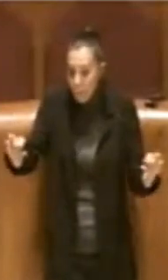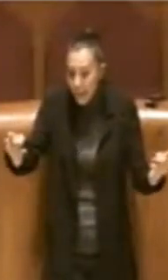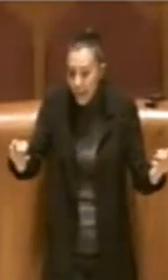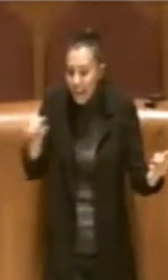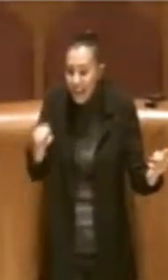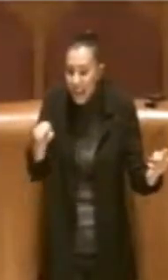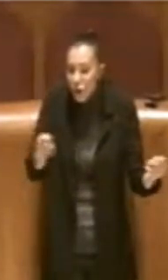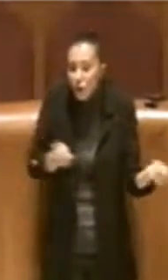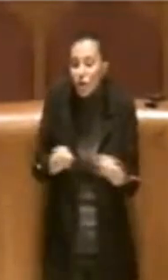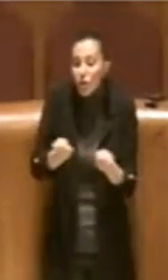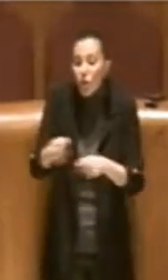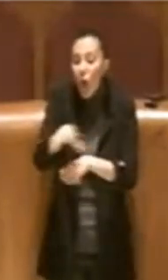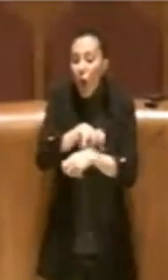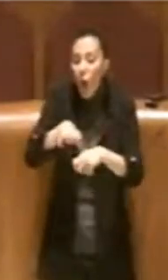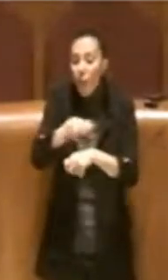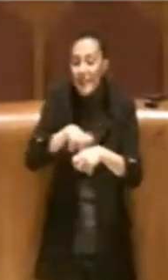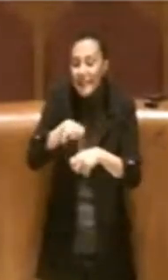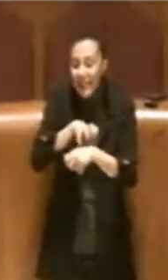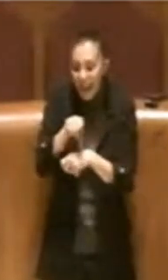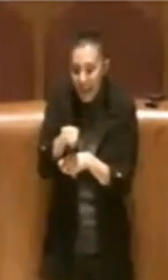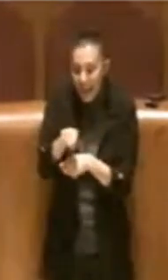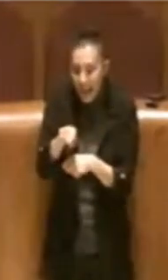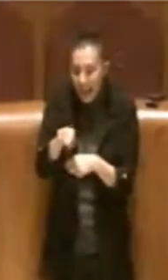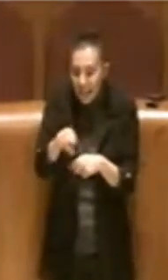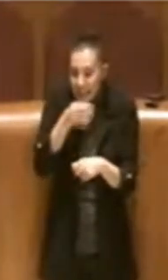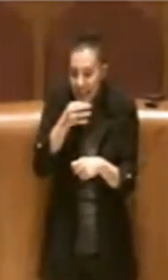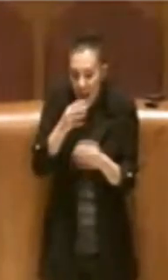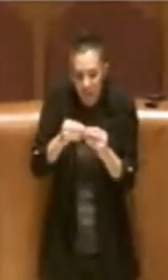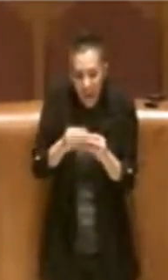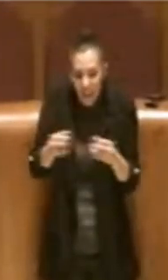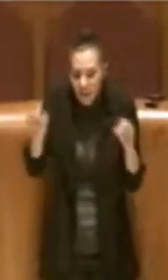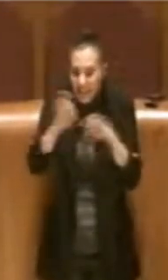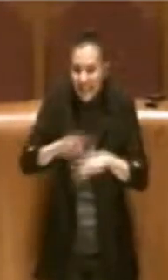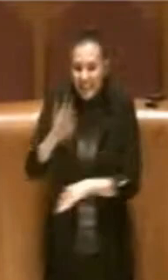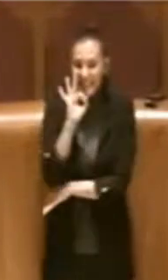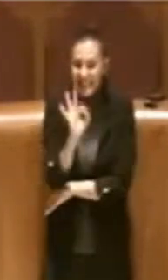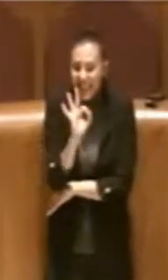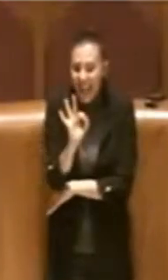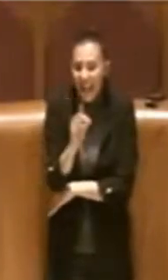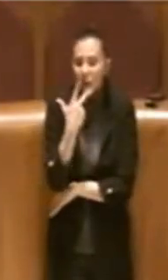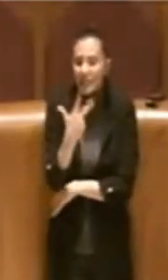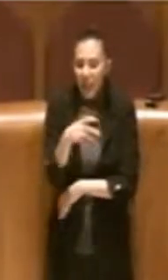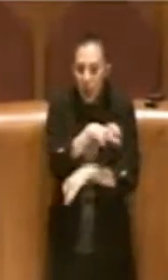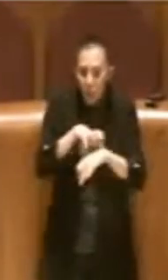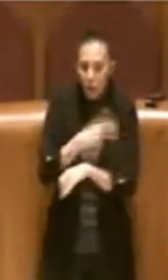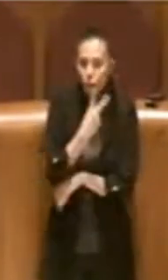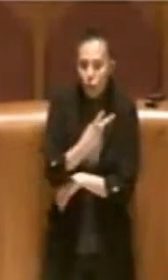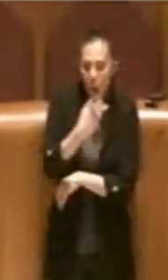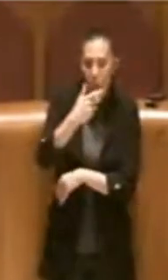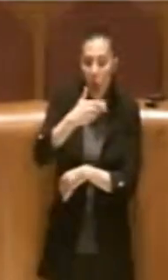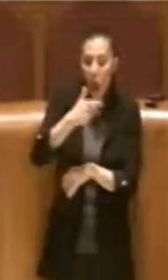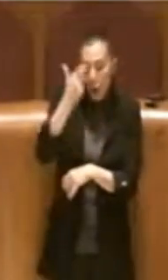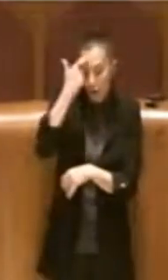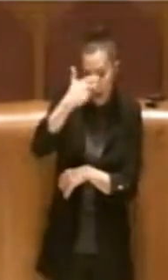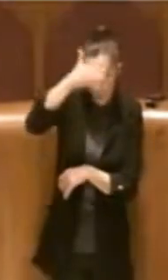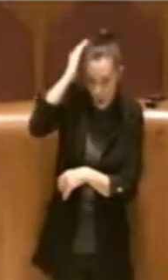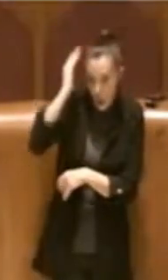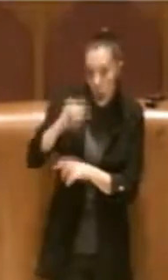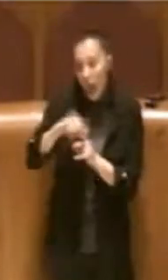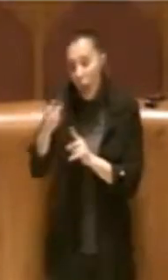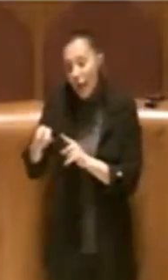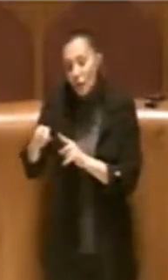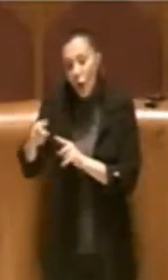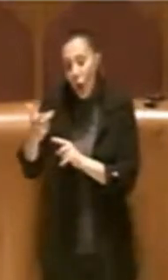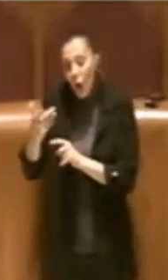gestione commissariale, dove è stato fatto praticamente nulla dai 3 commissari, 2 del governo Berlusconi e 1 del governo Renzi,